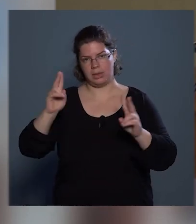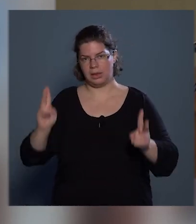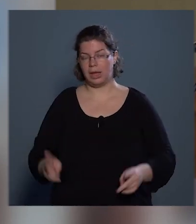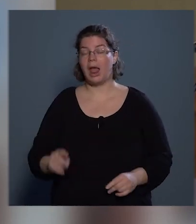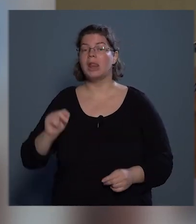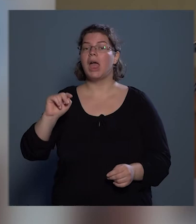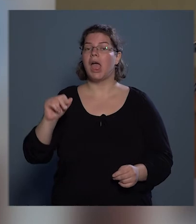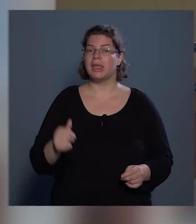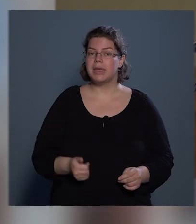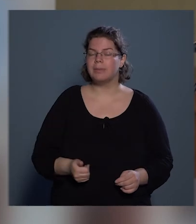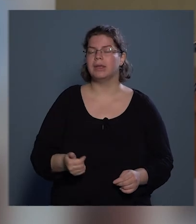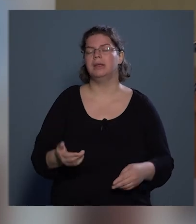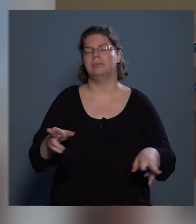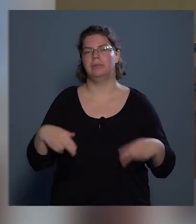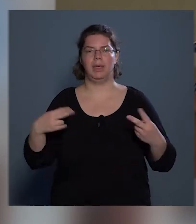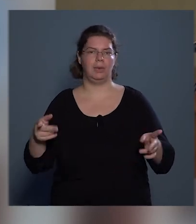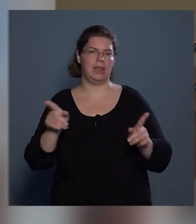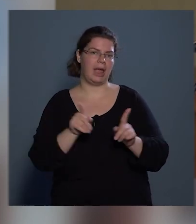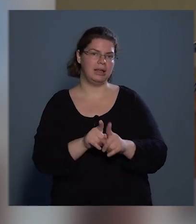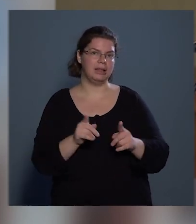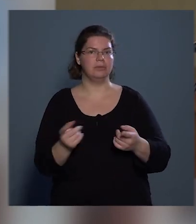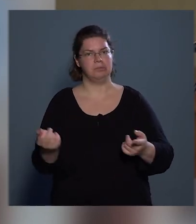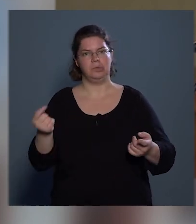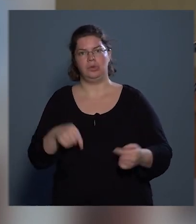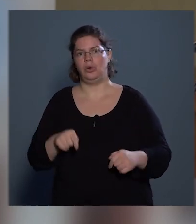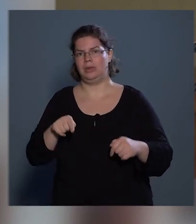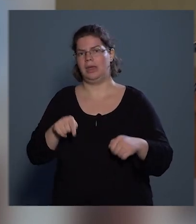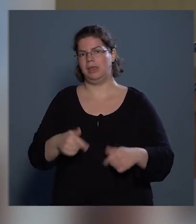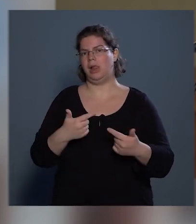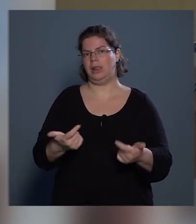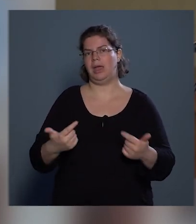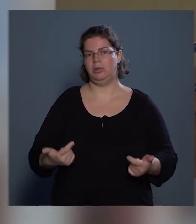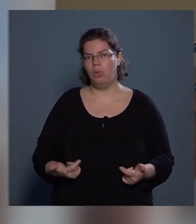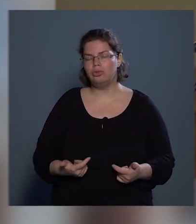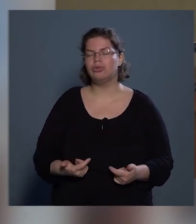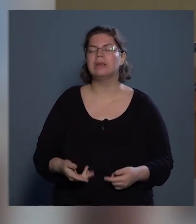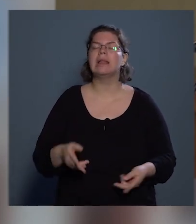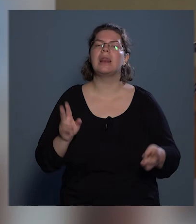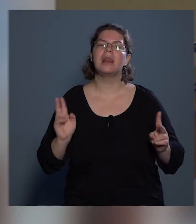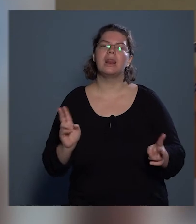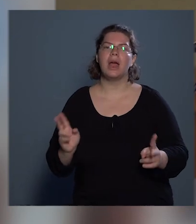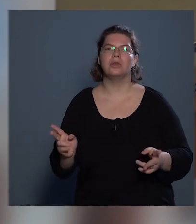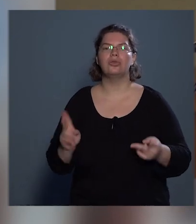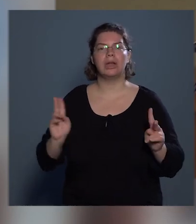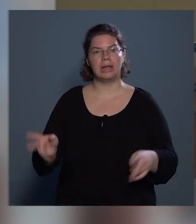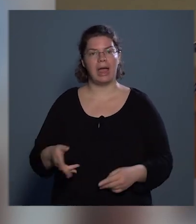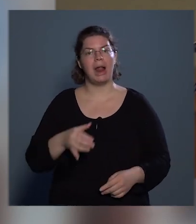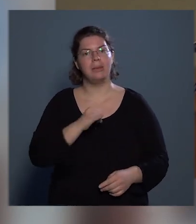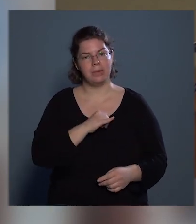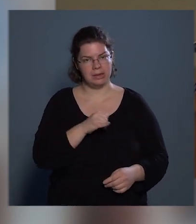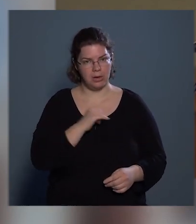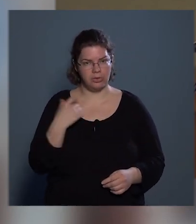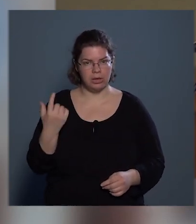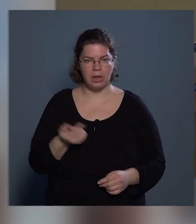Egyébként meg, miután ez így jött most ez a lehetőség, lehetőséget kell biztosítani,